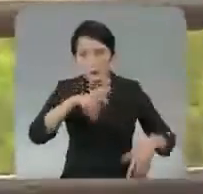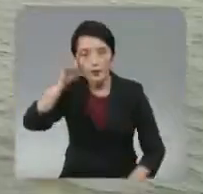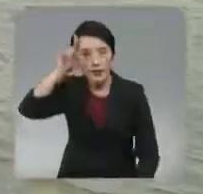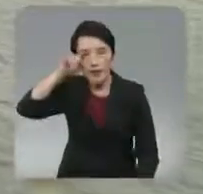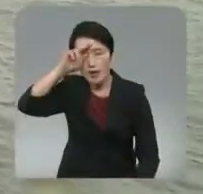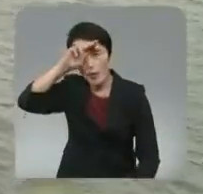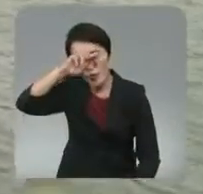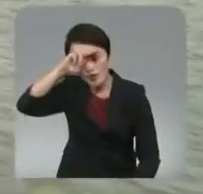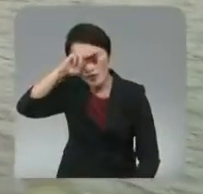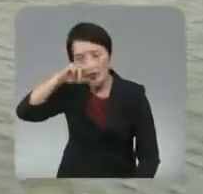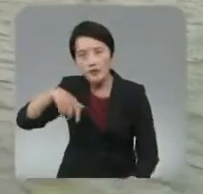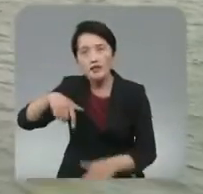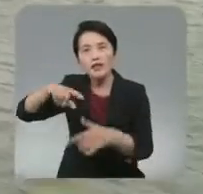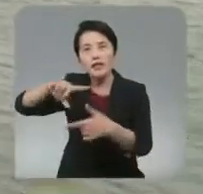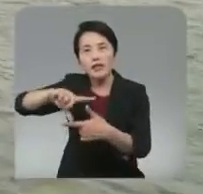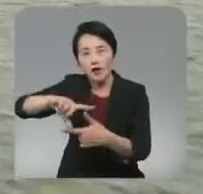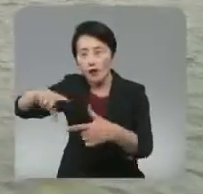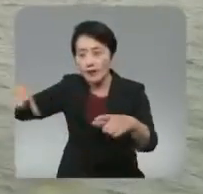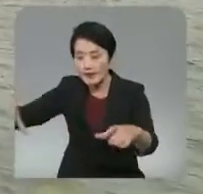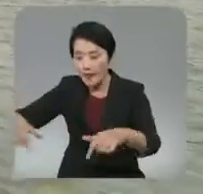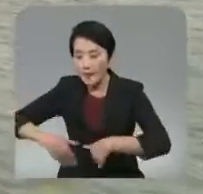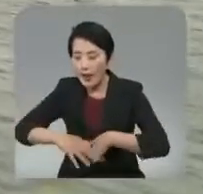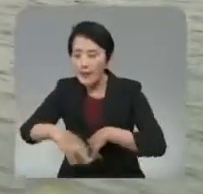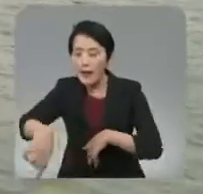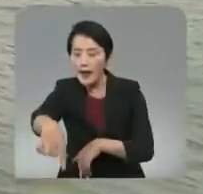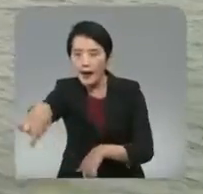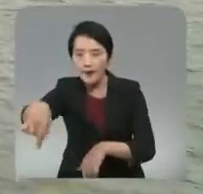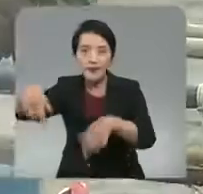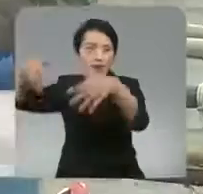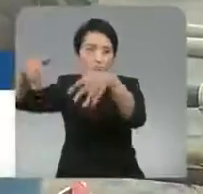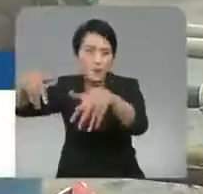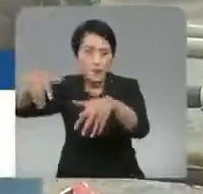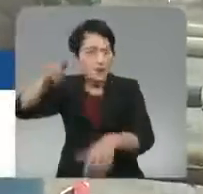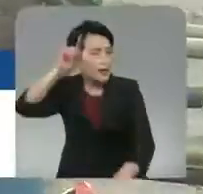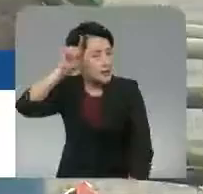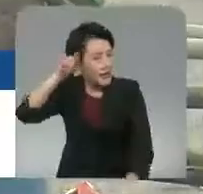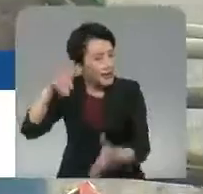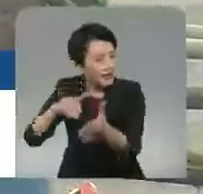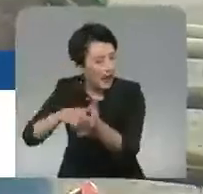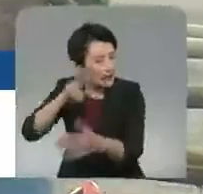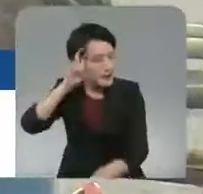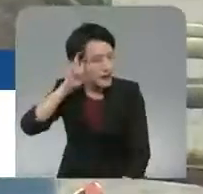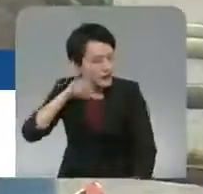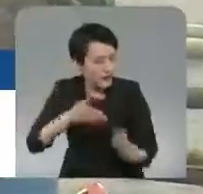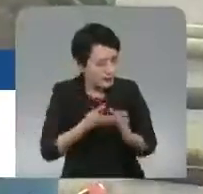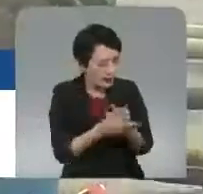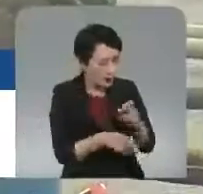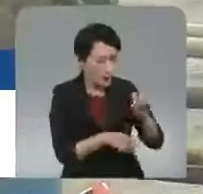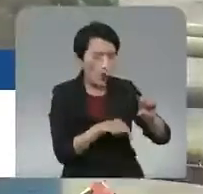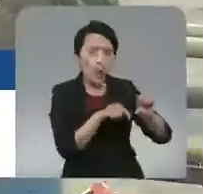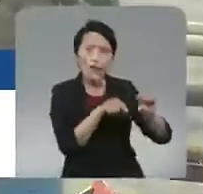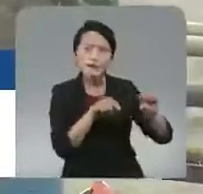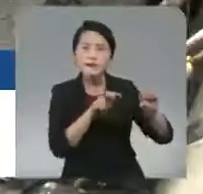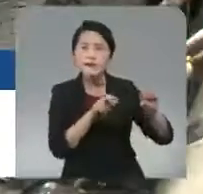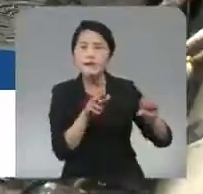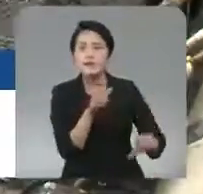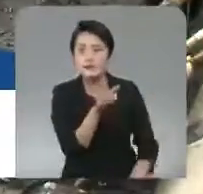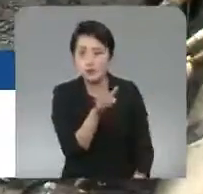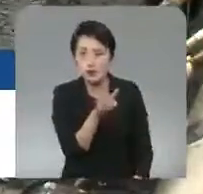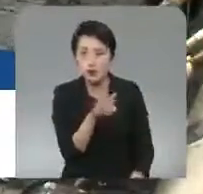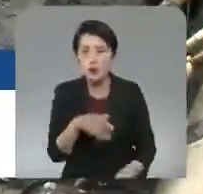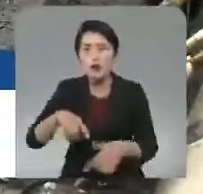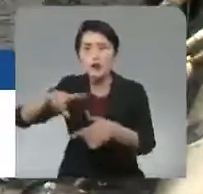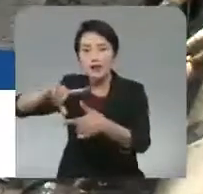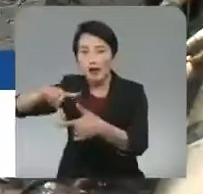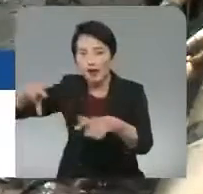jusqu'à demain. Les moussons se produiront tout au long de la semaine, Météo Corée avertit sur les potentiels dégâts que les intempéries risquent